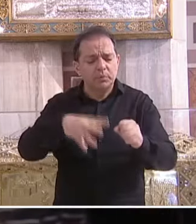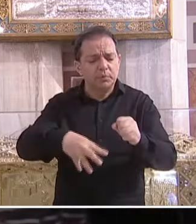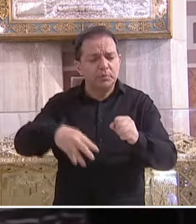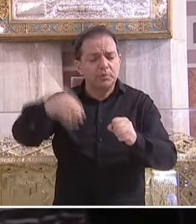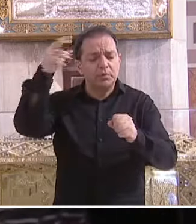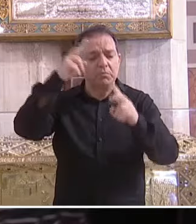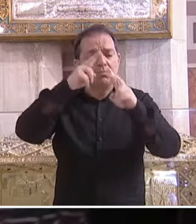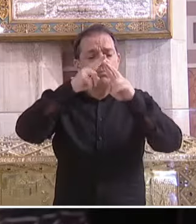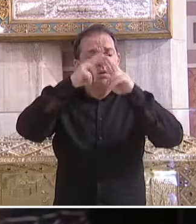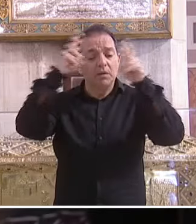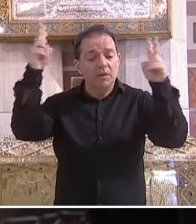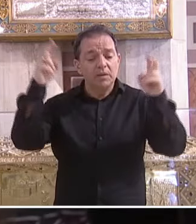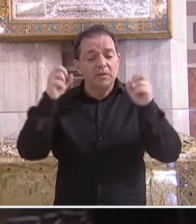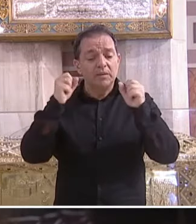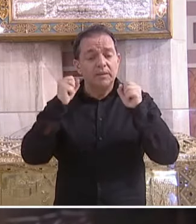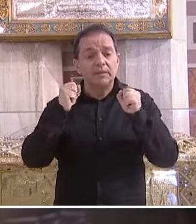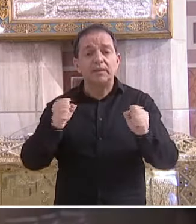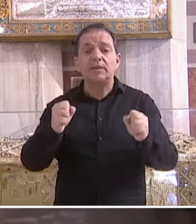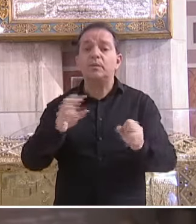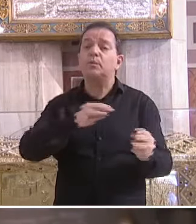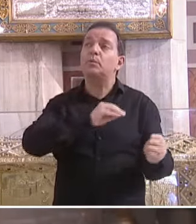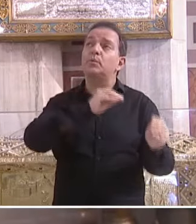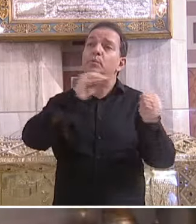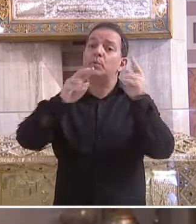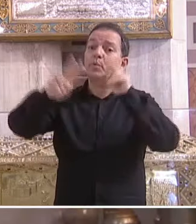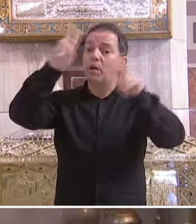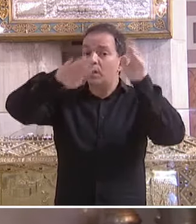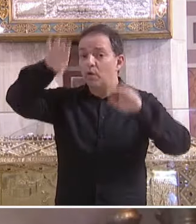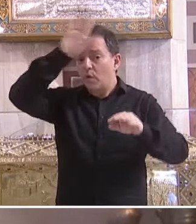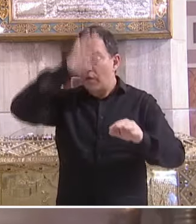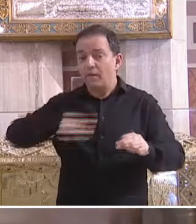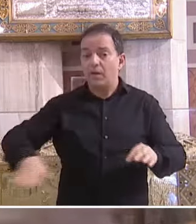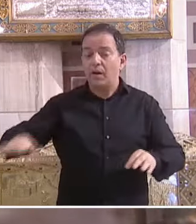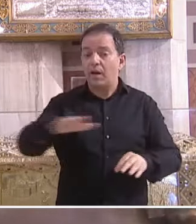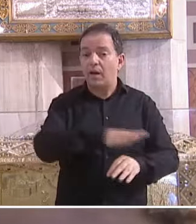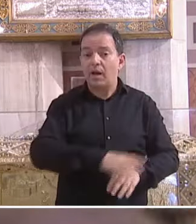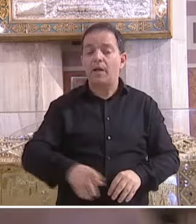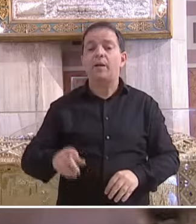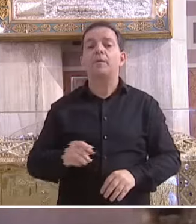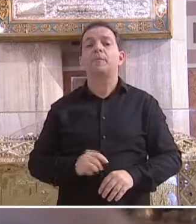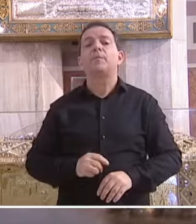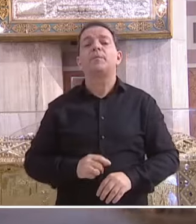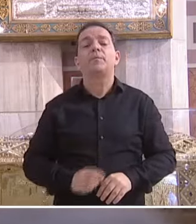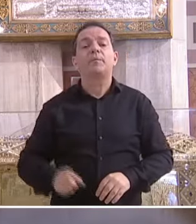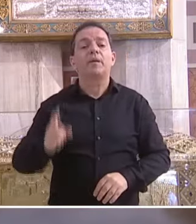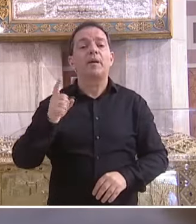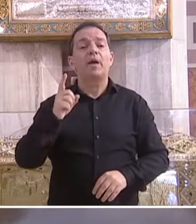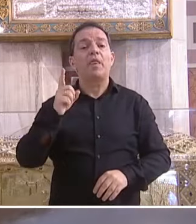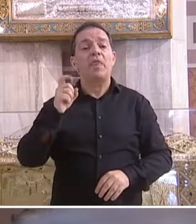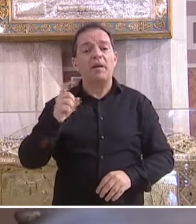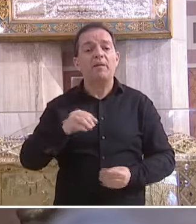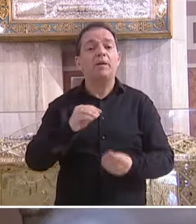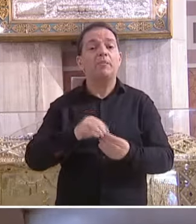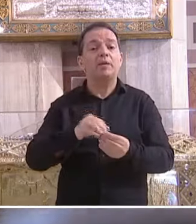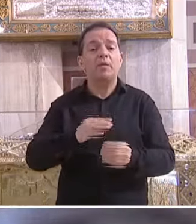θεία, ζει μέσα στην Βασιλεία του Θεού, τη δεκάτη πατριάρχης θύμα